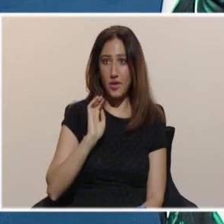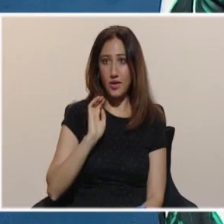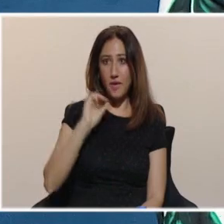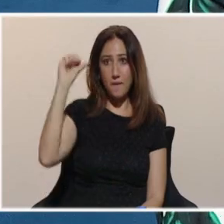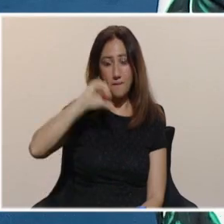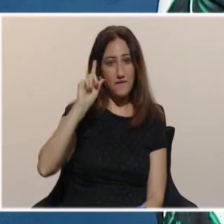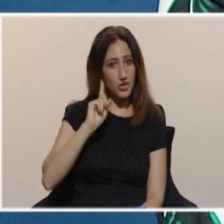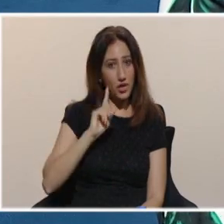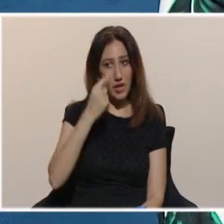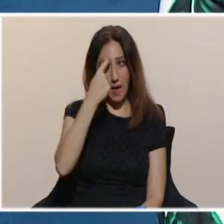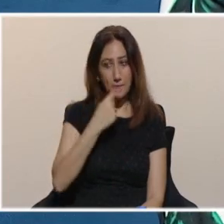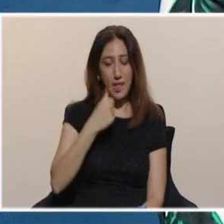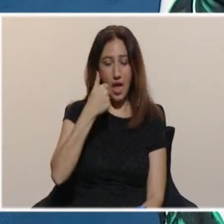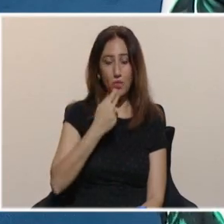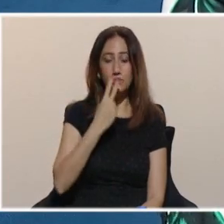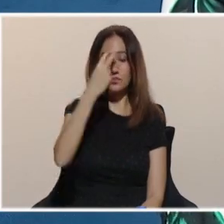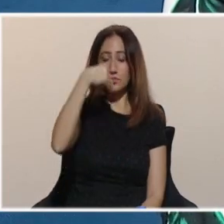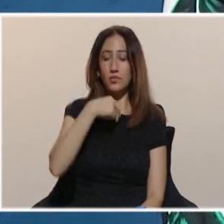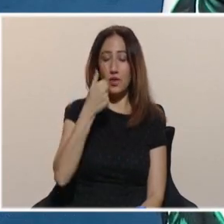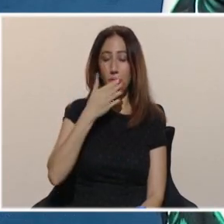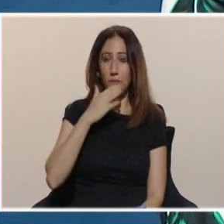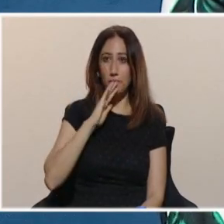فشلتش. وعايز اقول لك ان انا